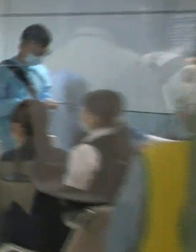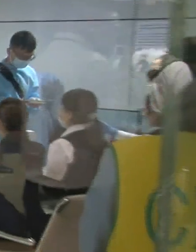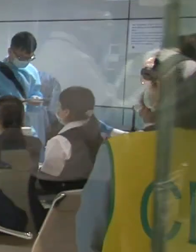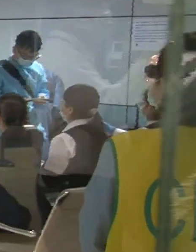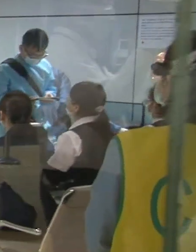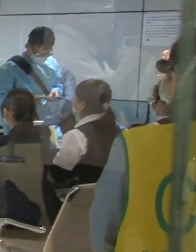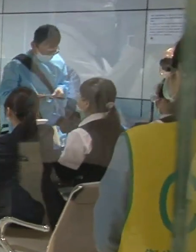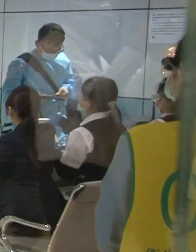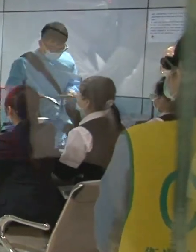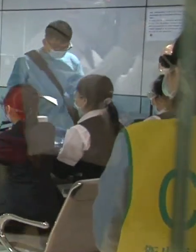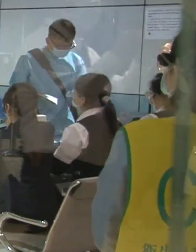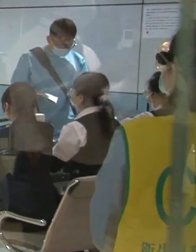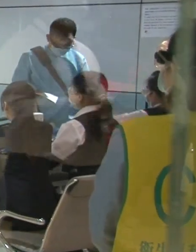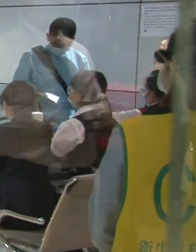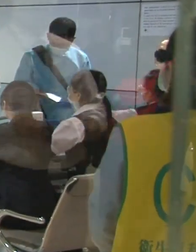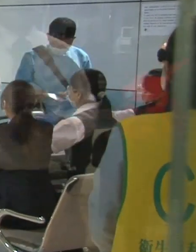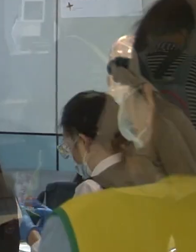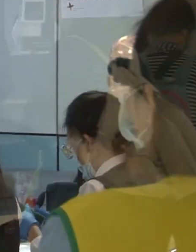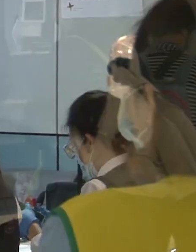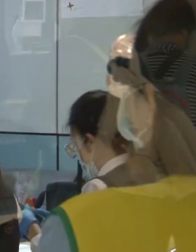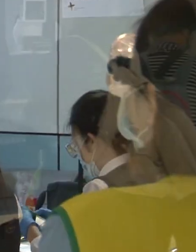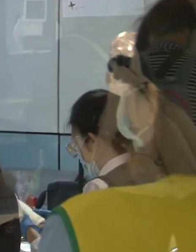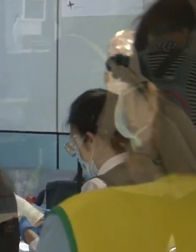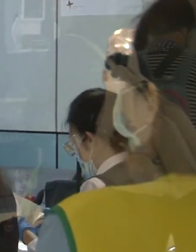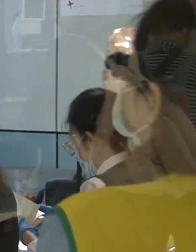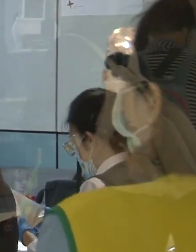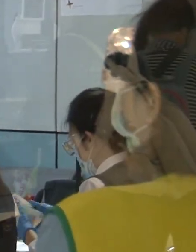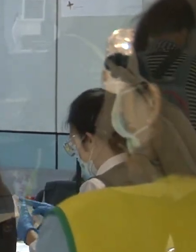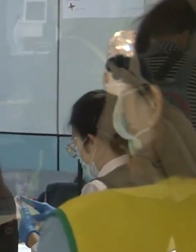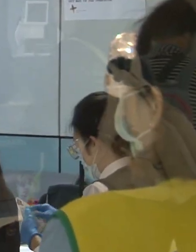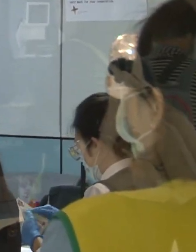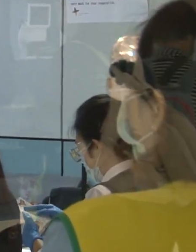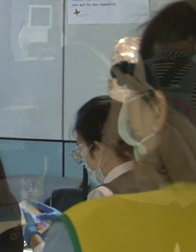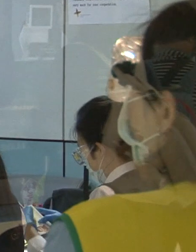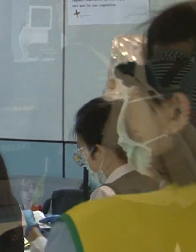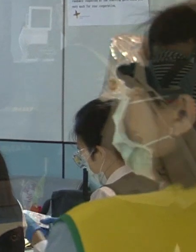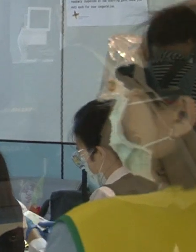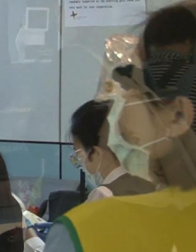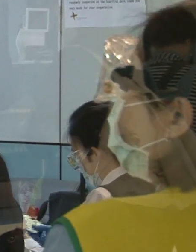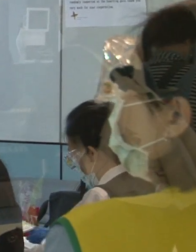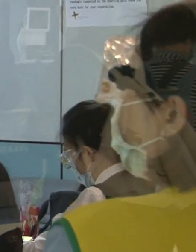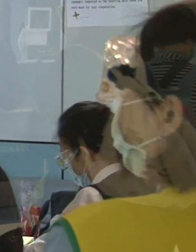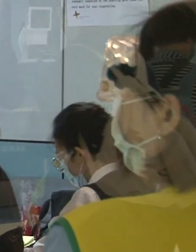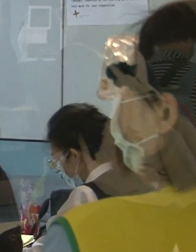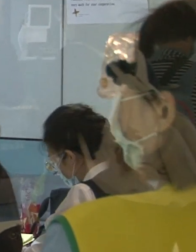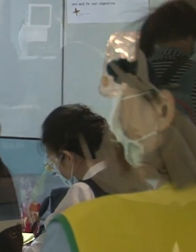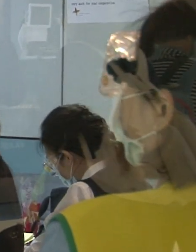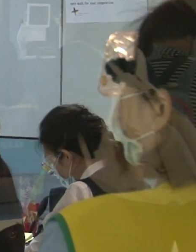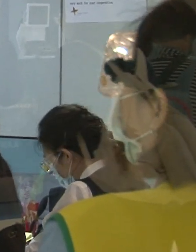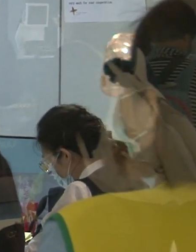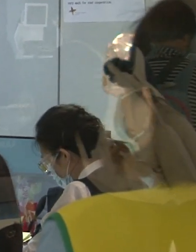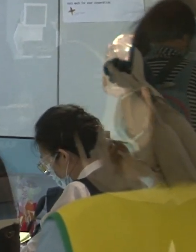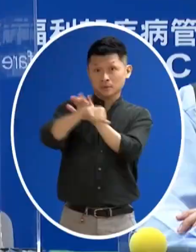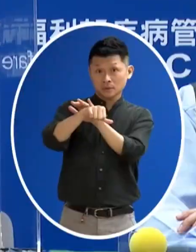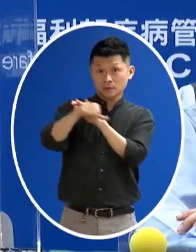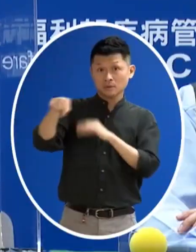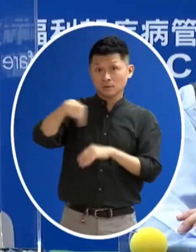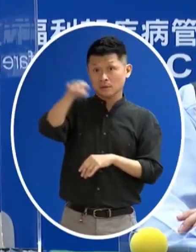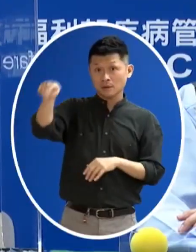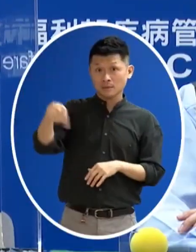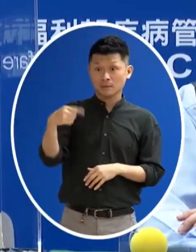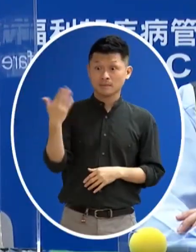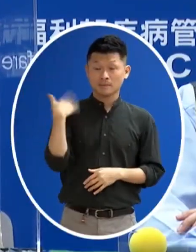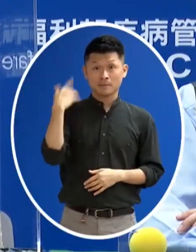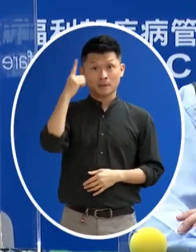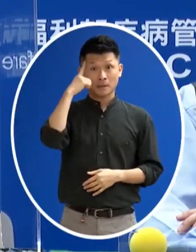印度、英国、秘鲁、以色列、印尼及孟加拉等7国。那入境的旅客，换句话说，他过去有